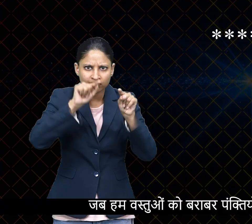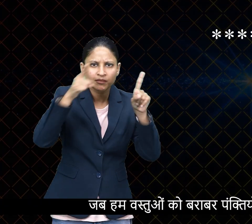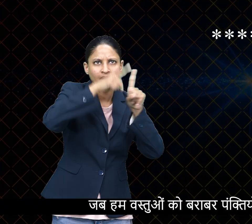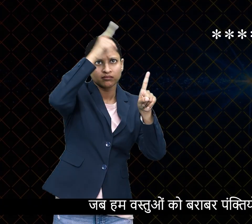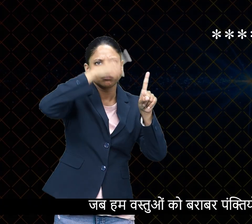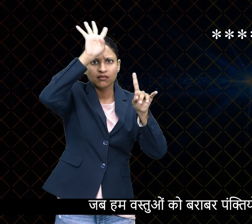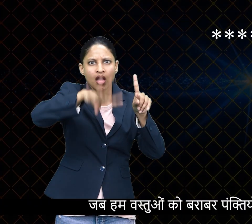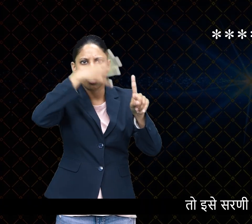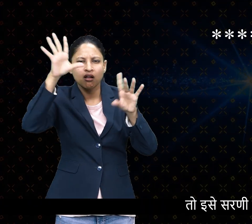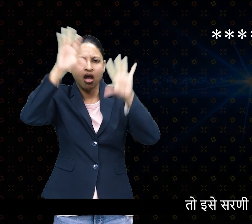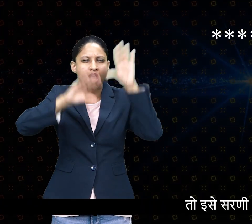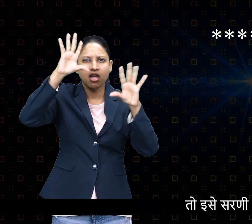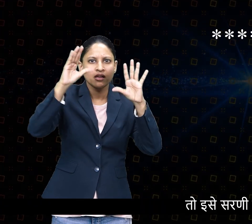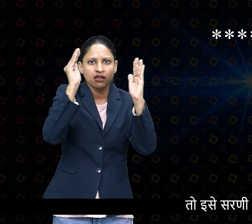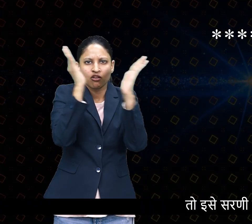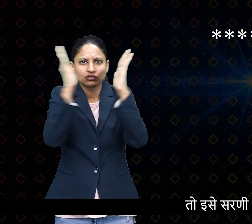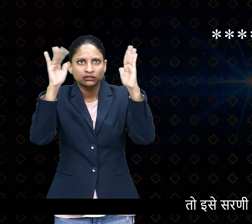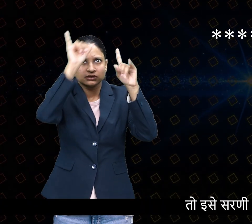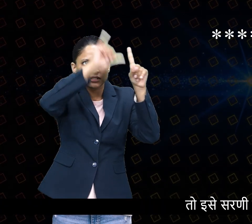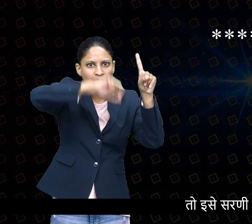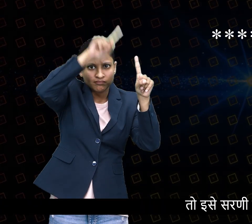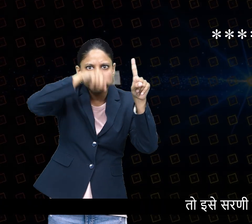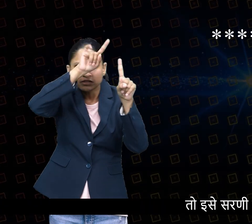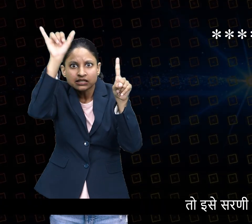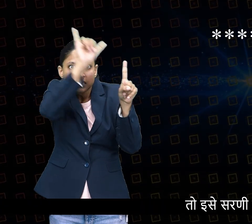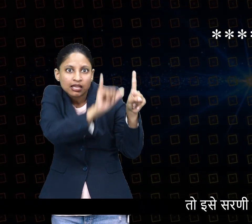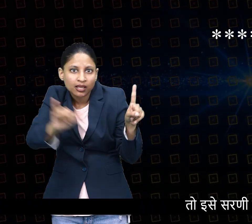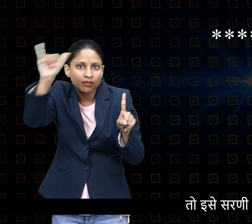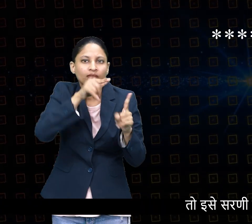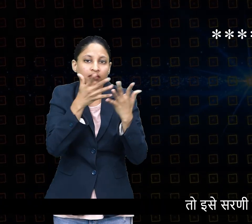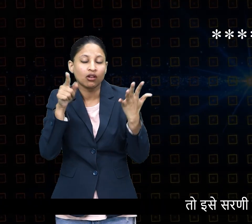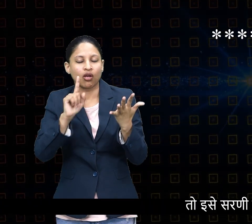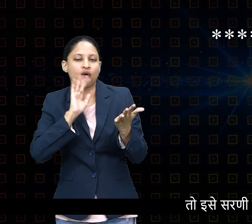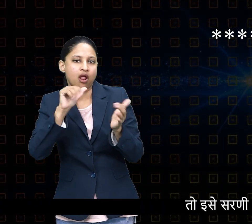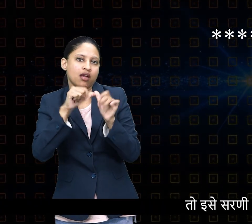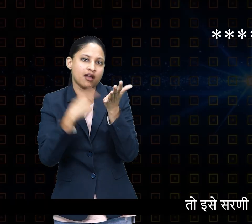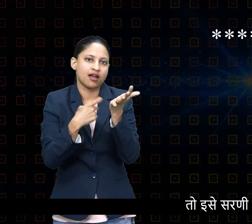में व्यवस्थित करते हैं तो इसे सरणी कहा जाता है।